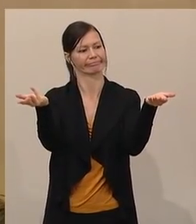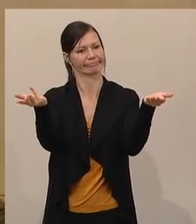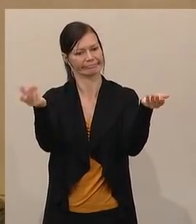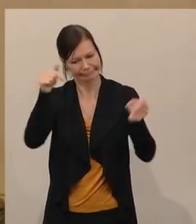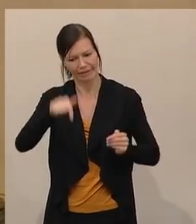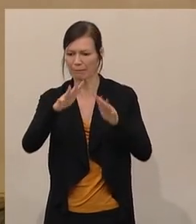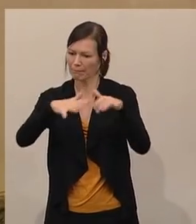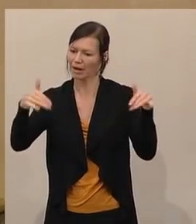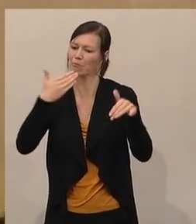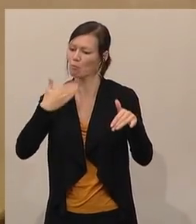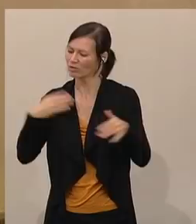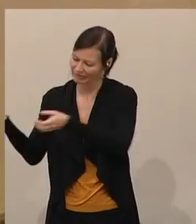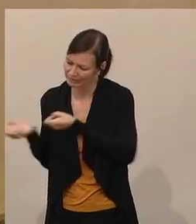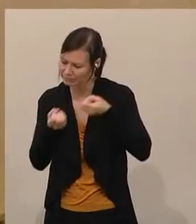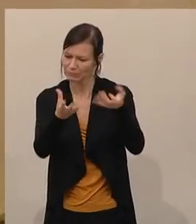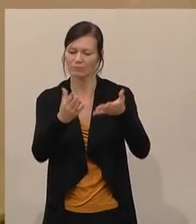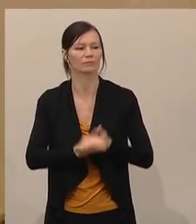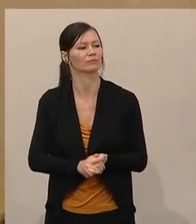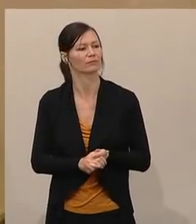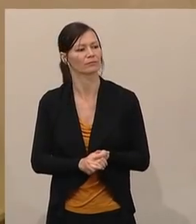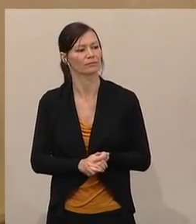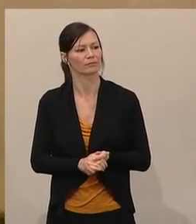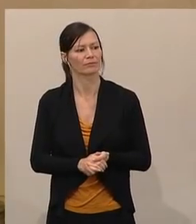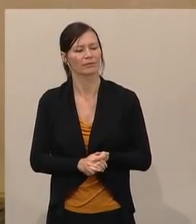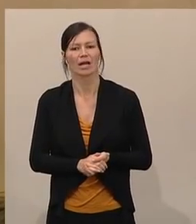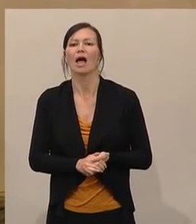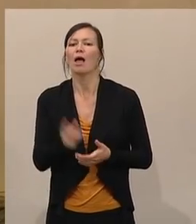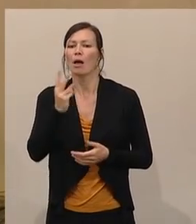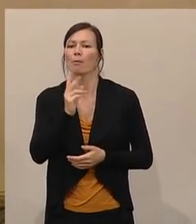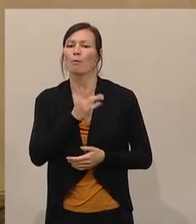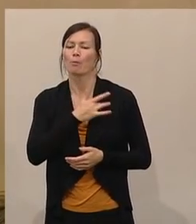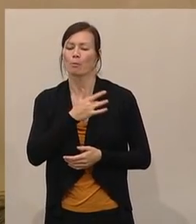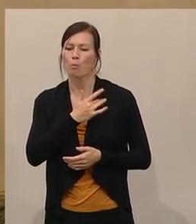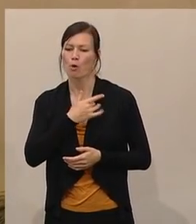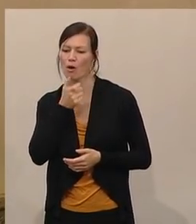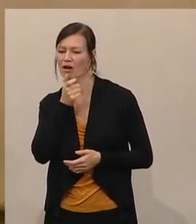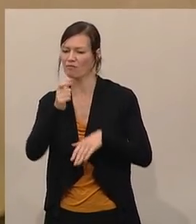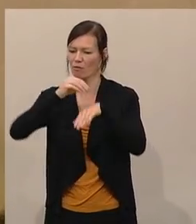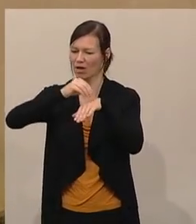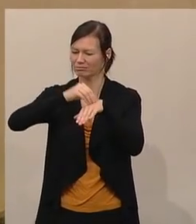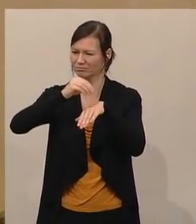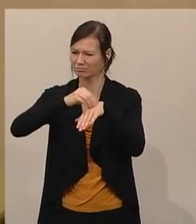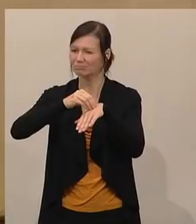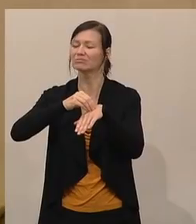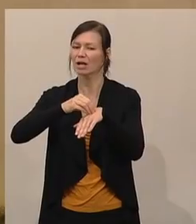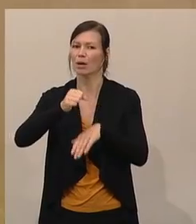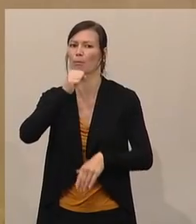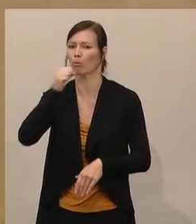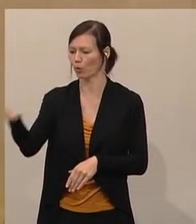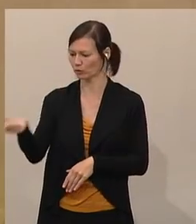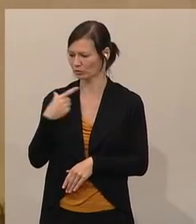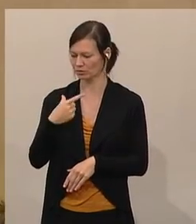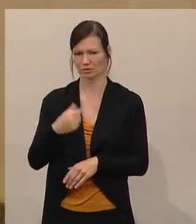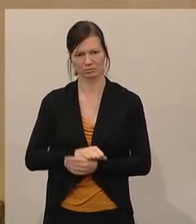hier im Parlament. Die erste Bürgerwortmeldung hat mich auf dem Postweg erreicht.